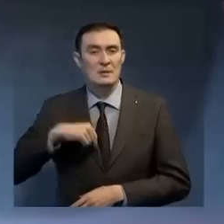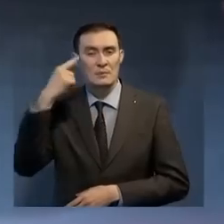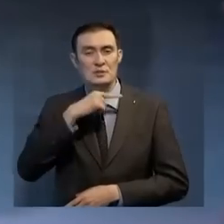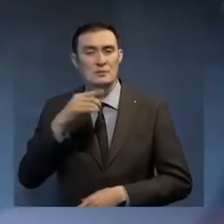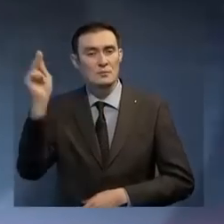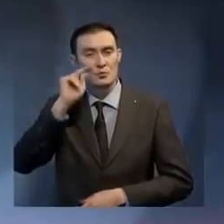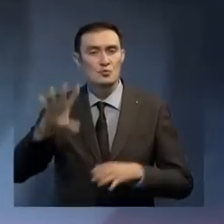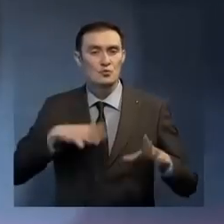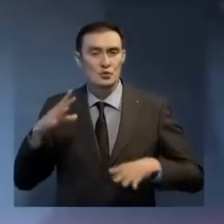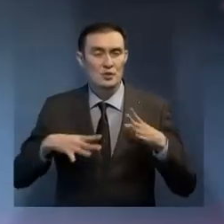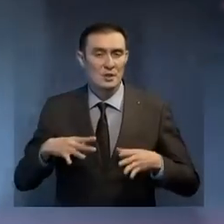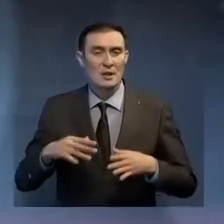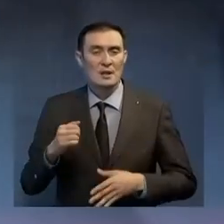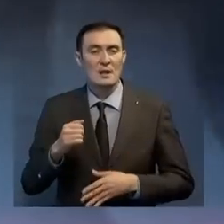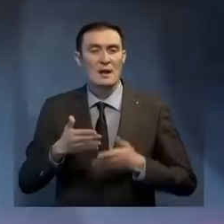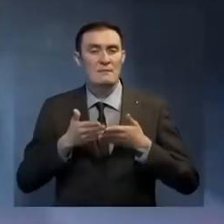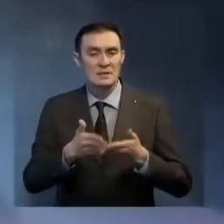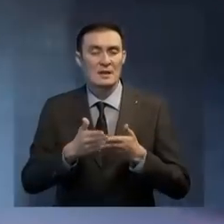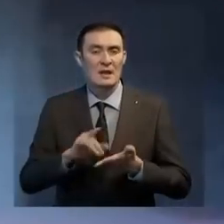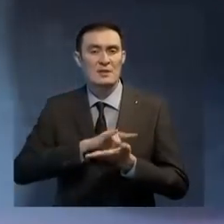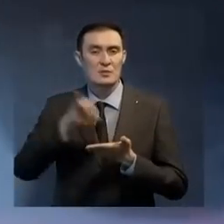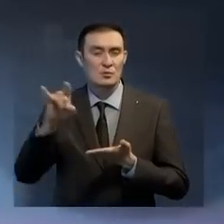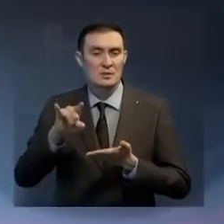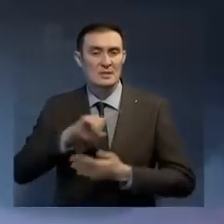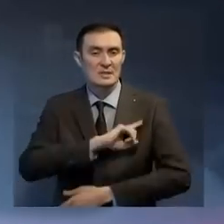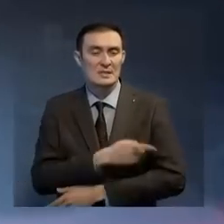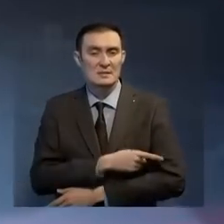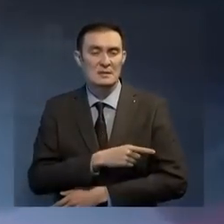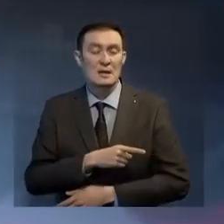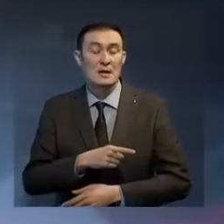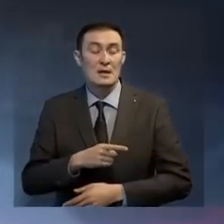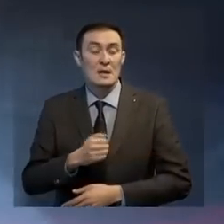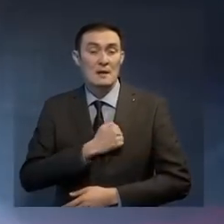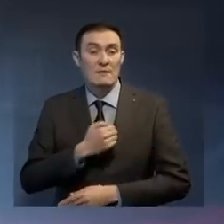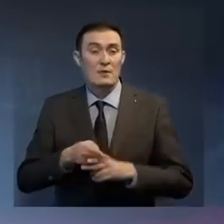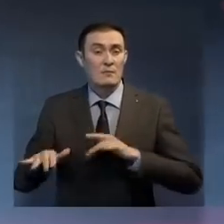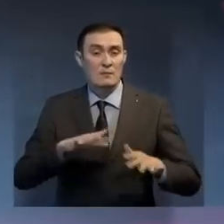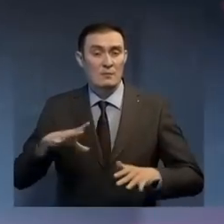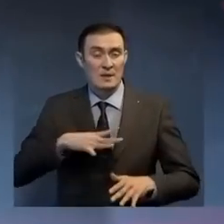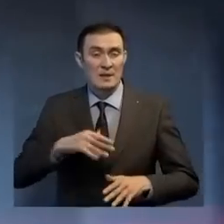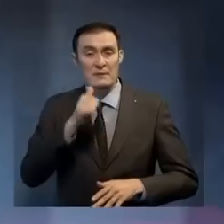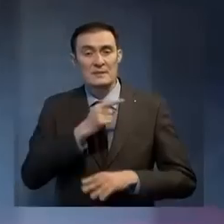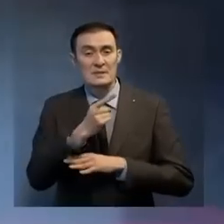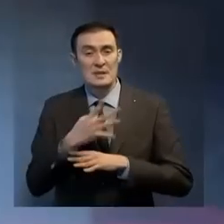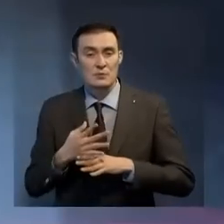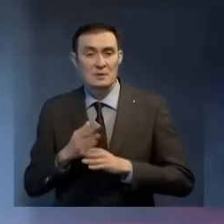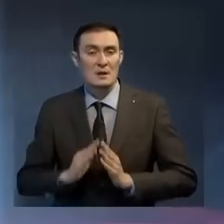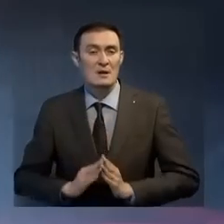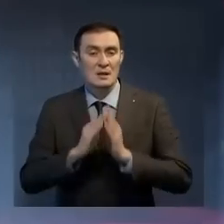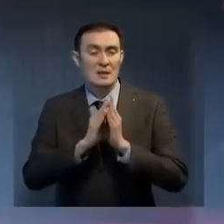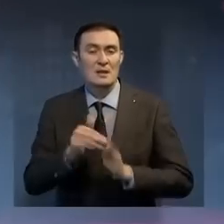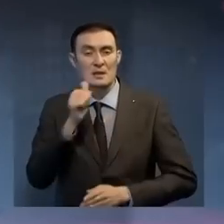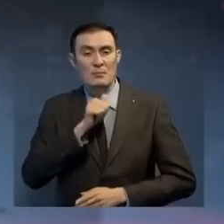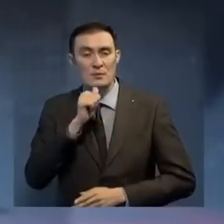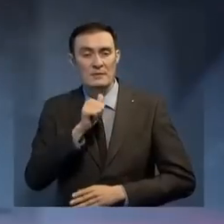провел учения наземных, морских и авиационных стратегических сил сдерживания. В ходе маневров были произведены запуски баллистических